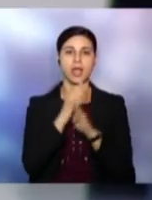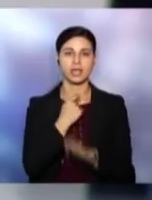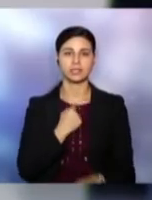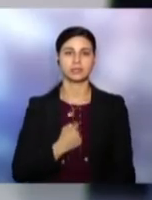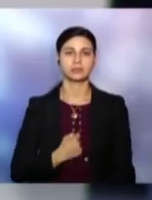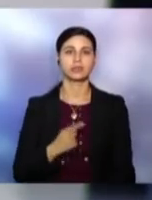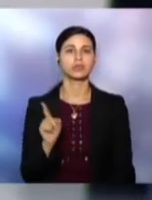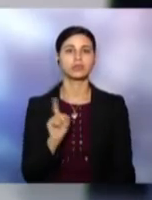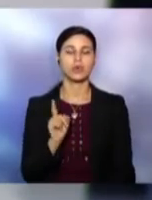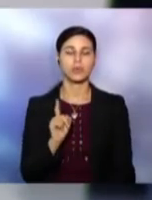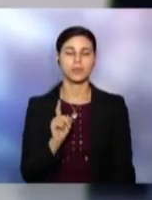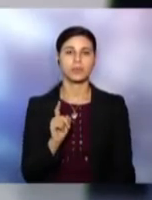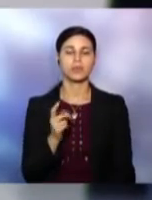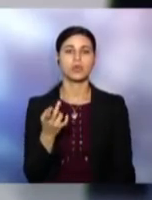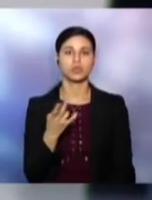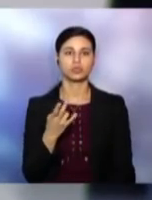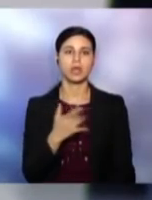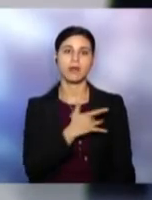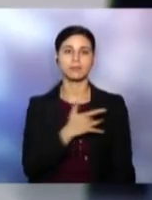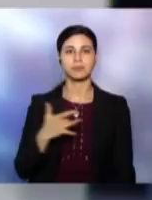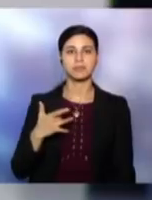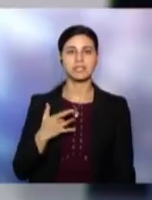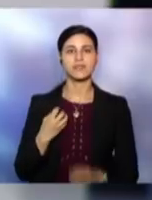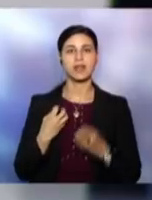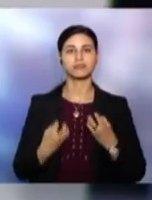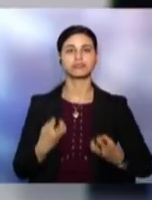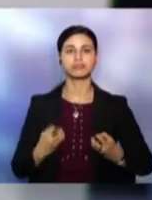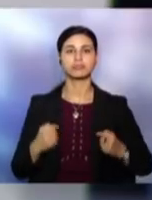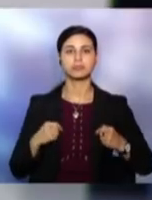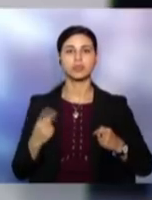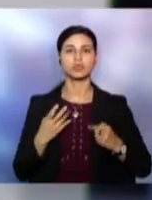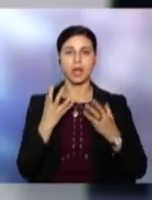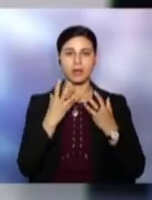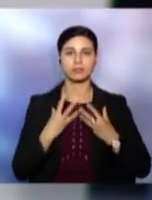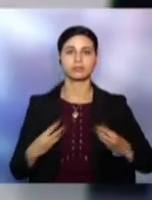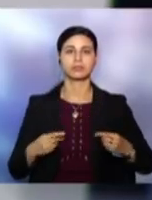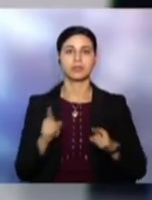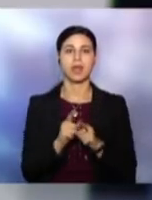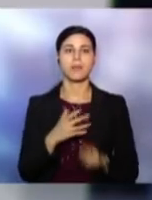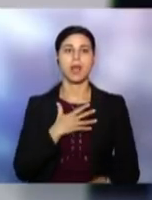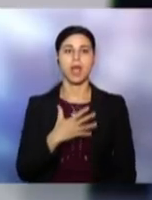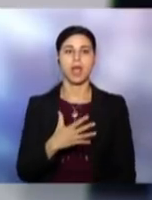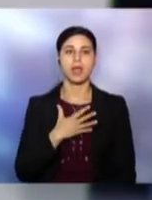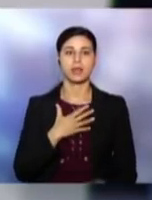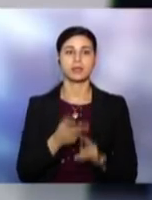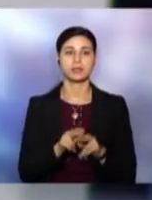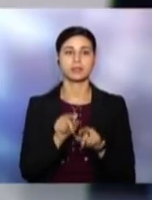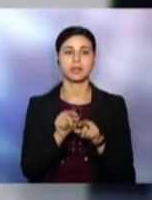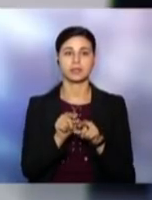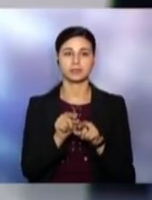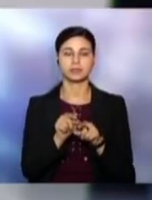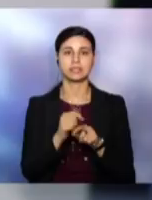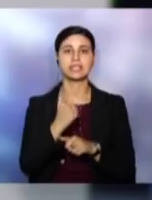შიგნით, რომ მივიდეს ალვეოლასთან, სადაც უნდა მოხდეს გაზდაცვლა. აი ესეც ბრონქია, რომელიც თქვათ მაგისტრალური,